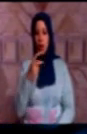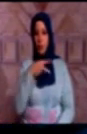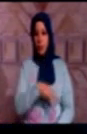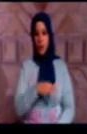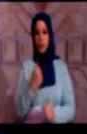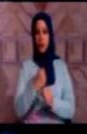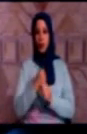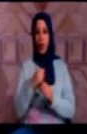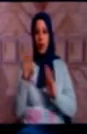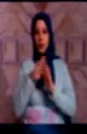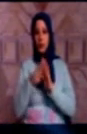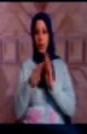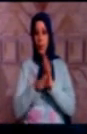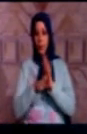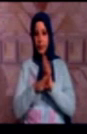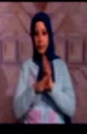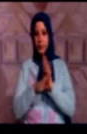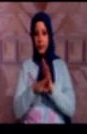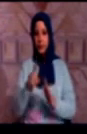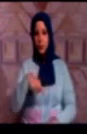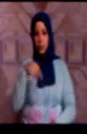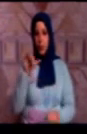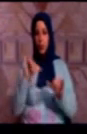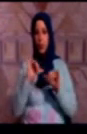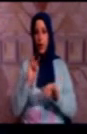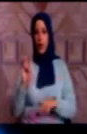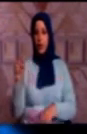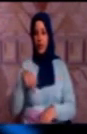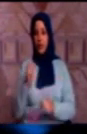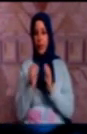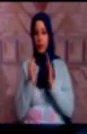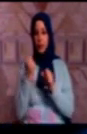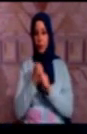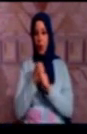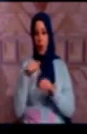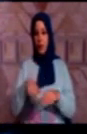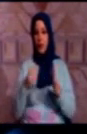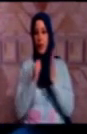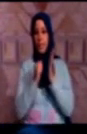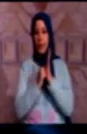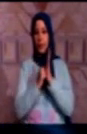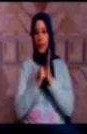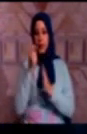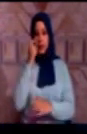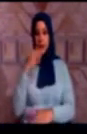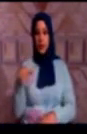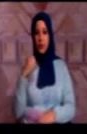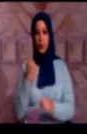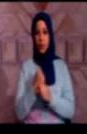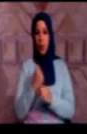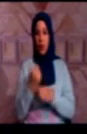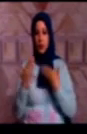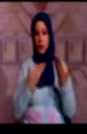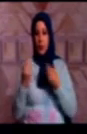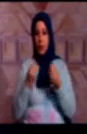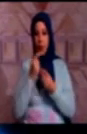بنظام الاون لاين او من المنزل بالنسبه للموظفين اللي هم لا يتعاملوا مع الجمهور